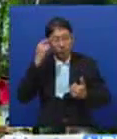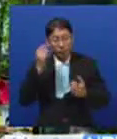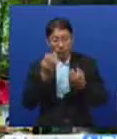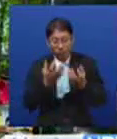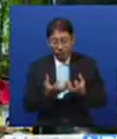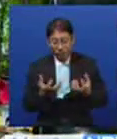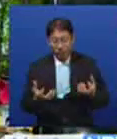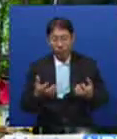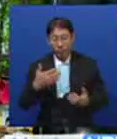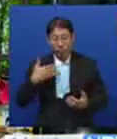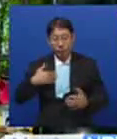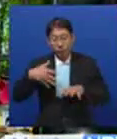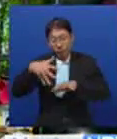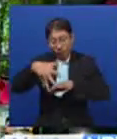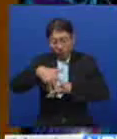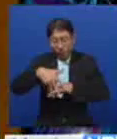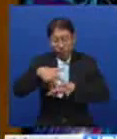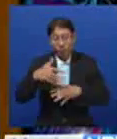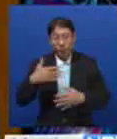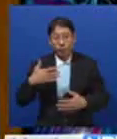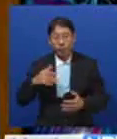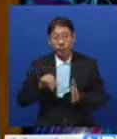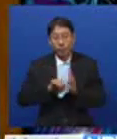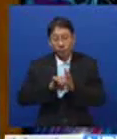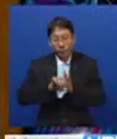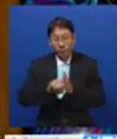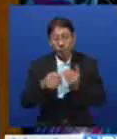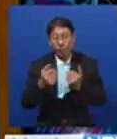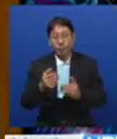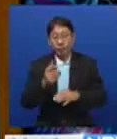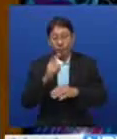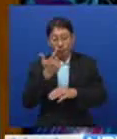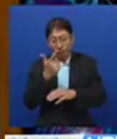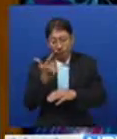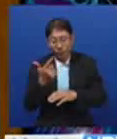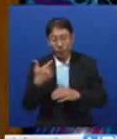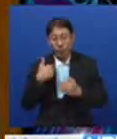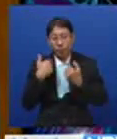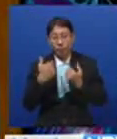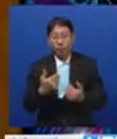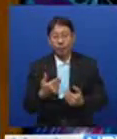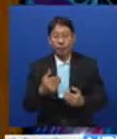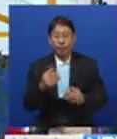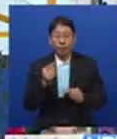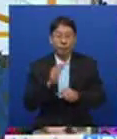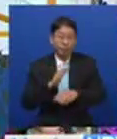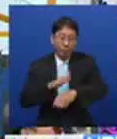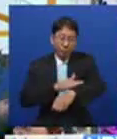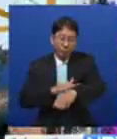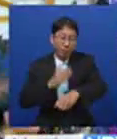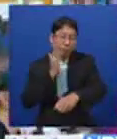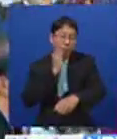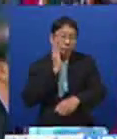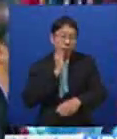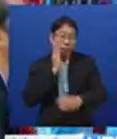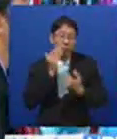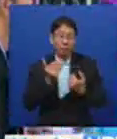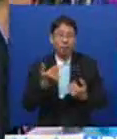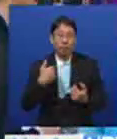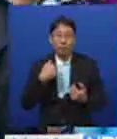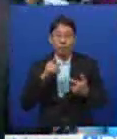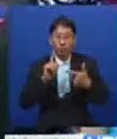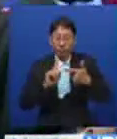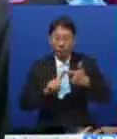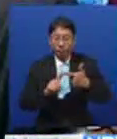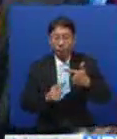ไม่ว่าจะเป็นผ้าจกลายโบราณผ้าไหมแพรวาเครื่องทองรัตนโกสินทร์และผลิตภัณฑ์บำรุงผิวจากโปรตีนไม้ภูขจีสั